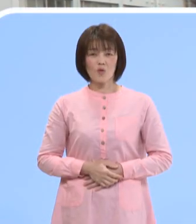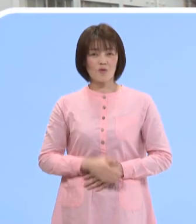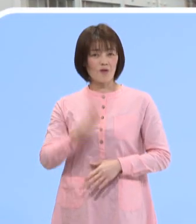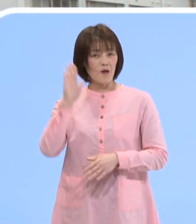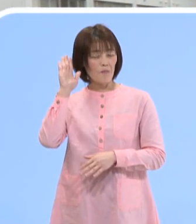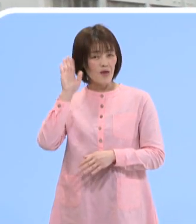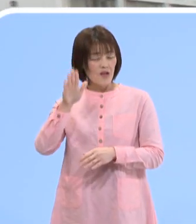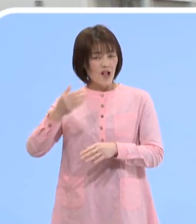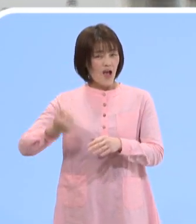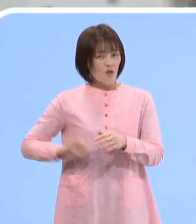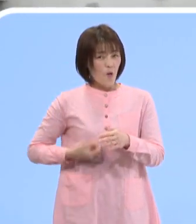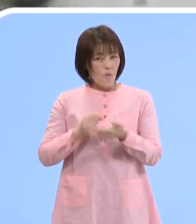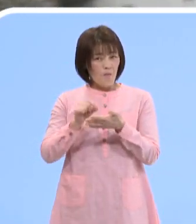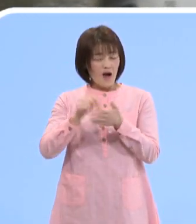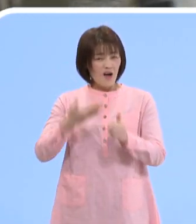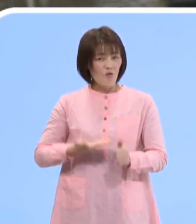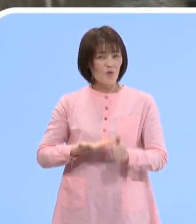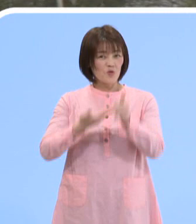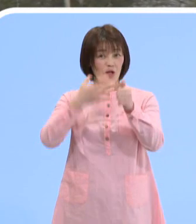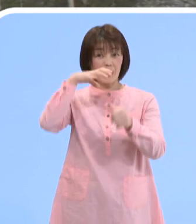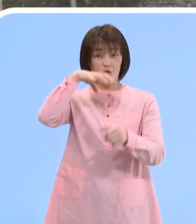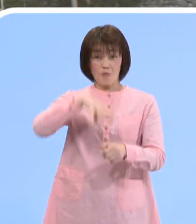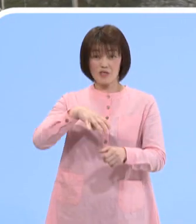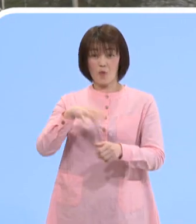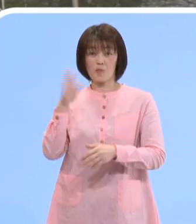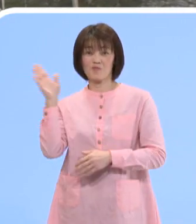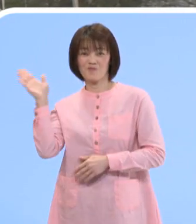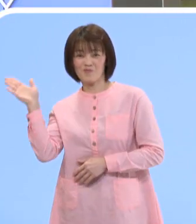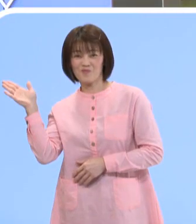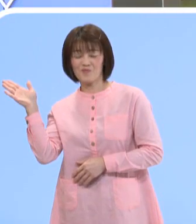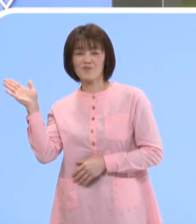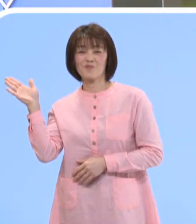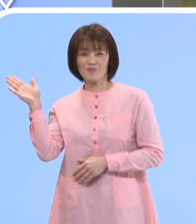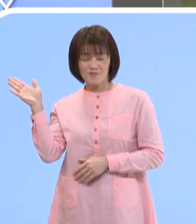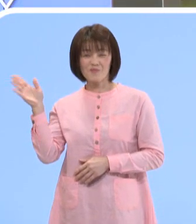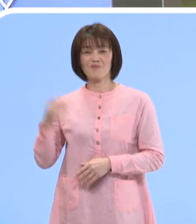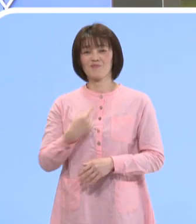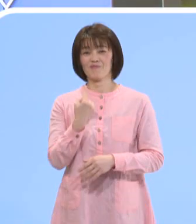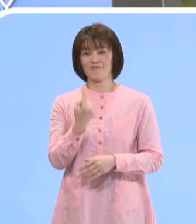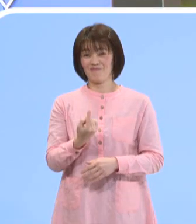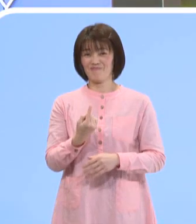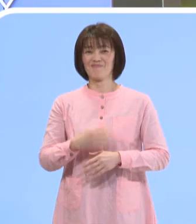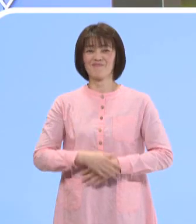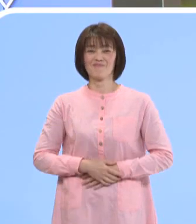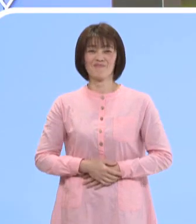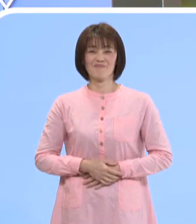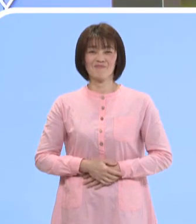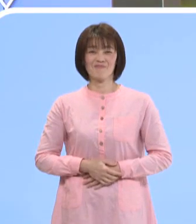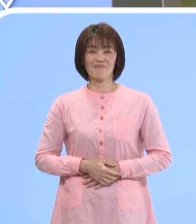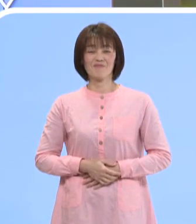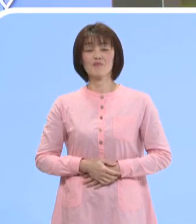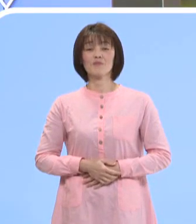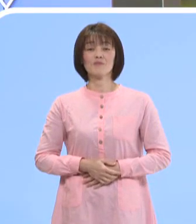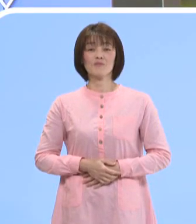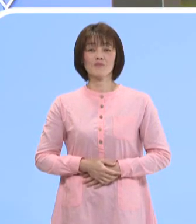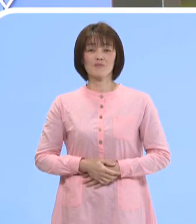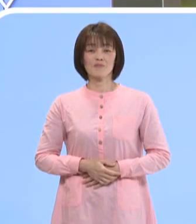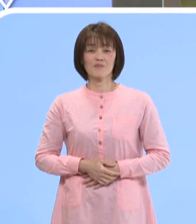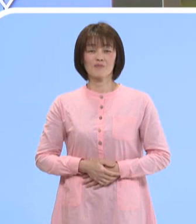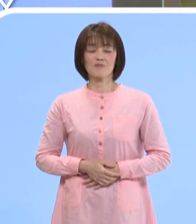そんな未来の漫画家を訪ねて神戸芸術工科大学にやってきました。